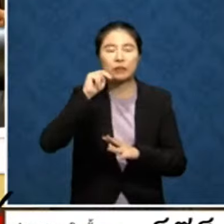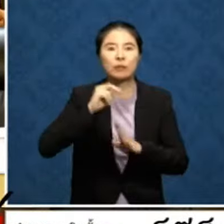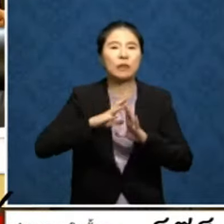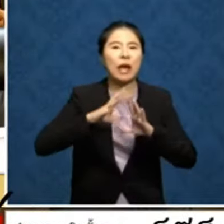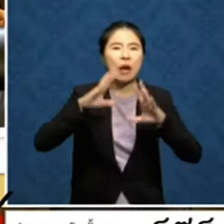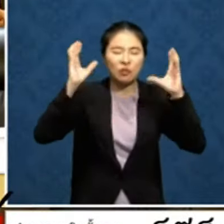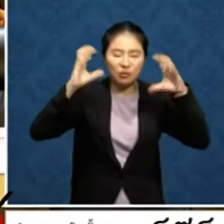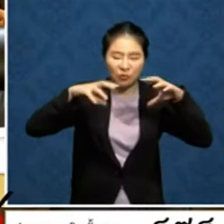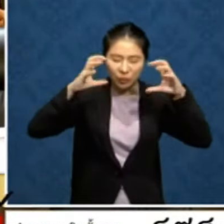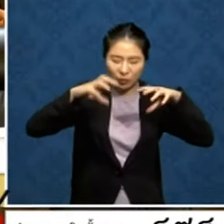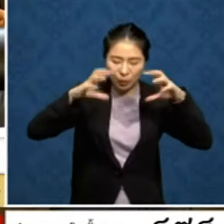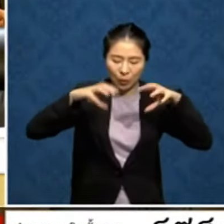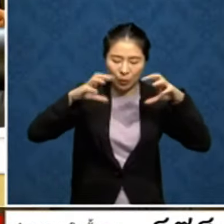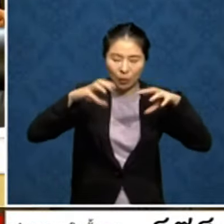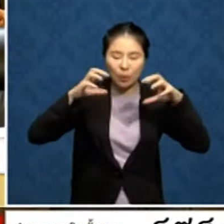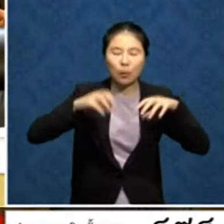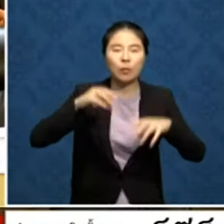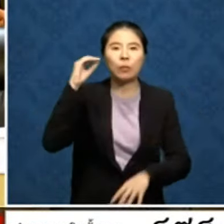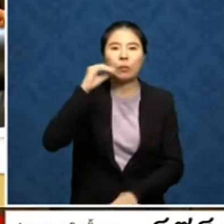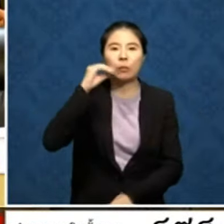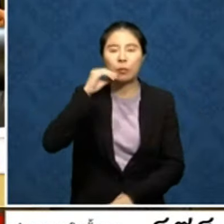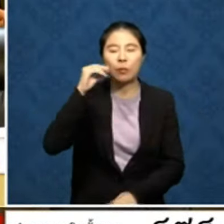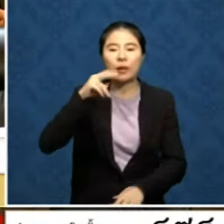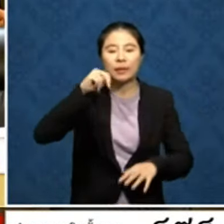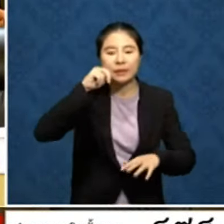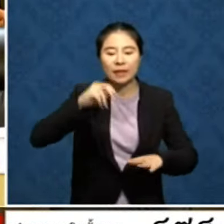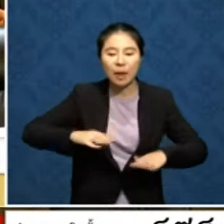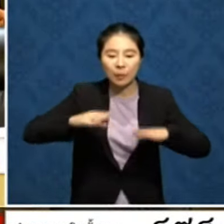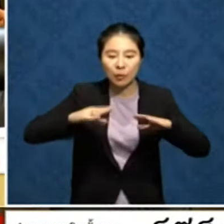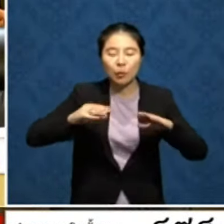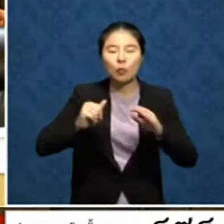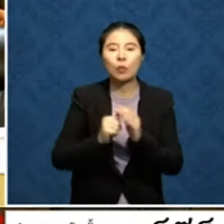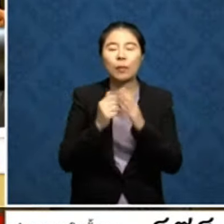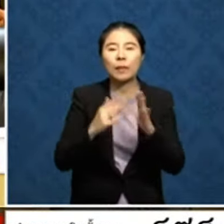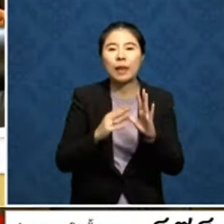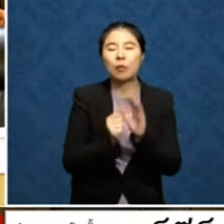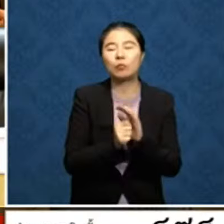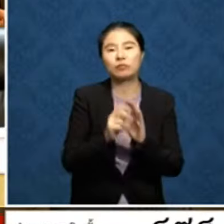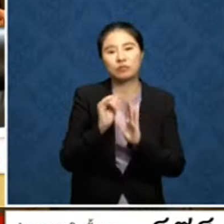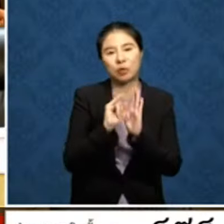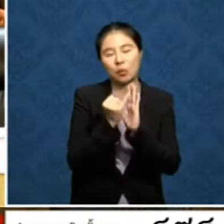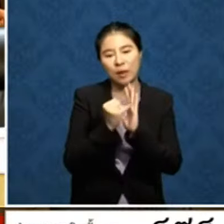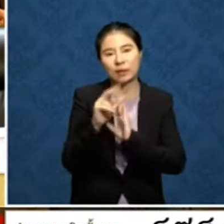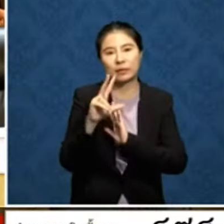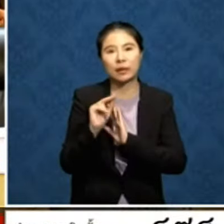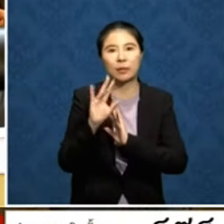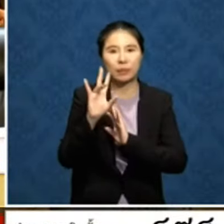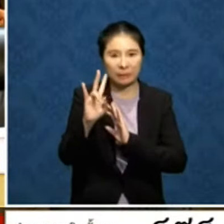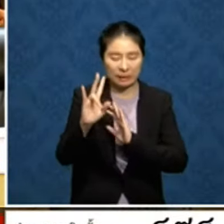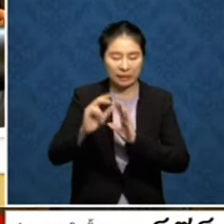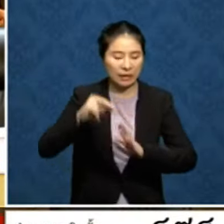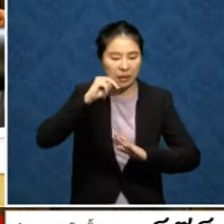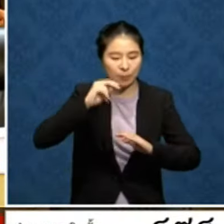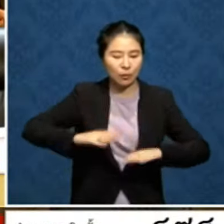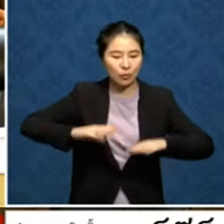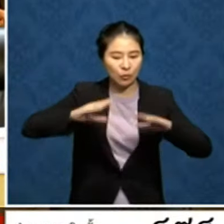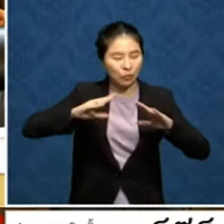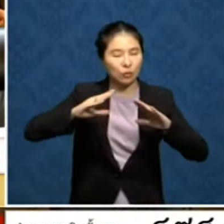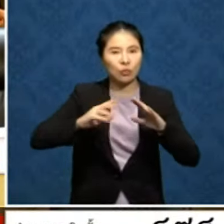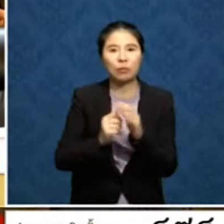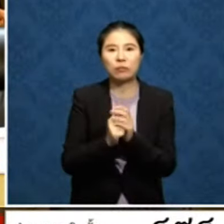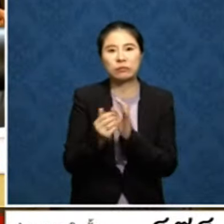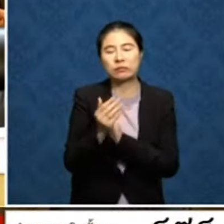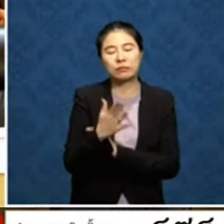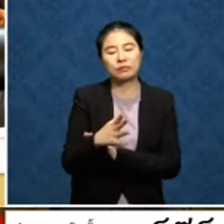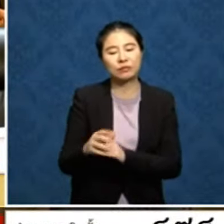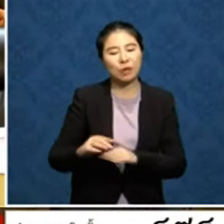ชุกมากในหลายพื้นที่ทั้งหมดไปแล้ว 37จังหวัดและหลายพื้นที่เกิดน้ำท่วมแทบจะทันทีภายหลังจากฝน